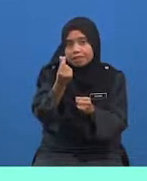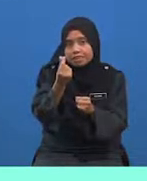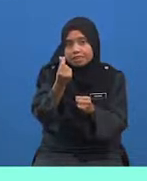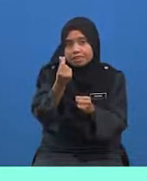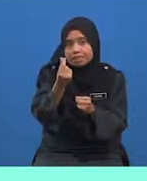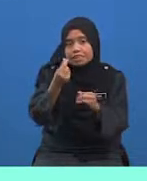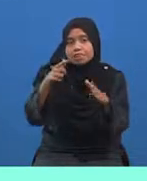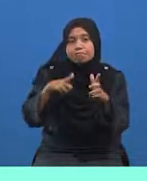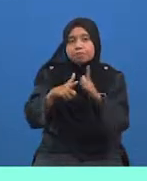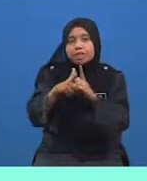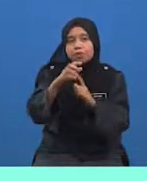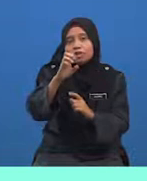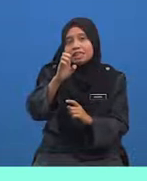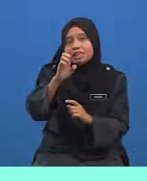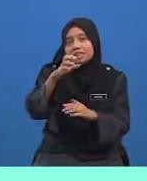kos melalui